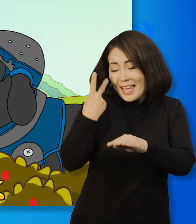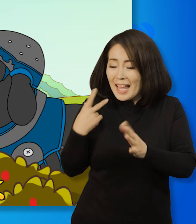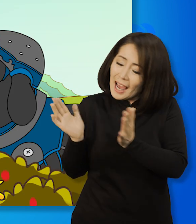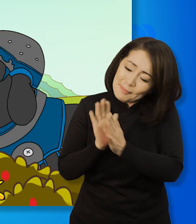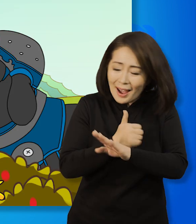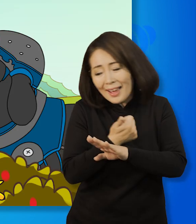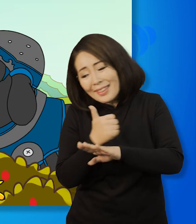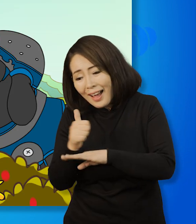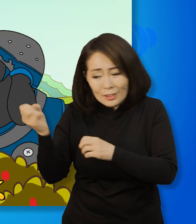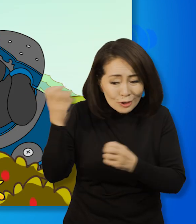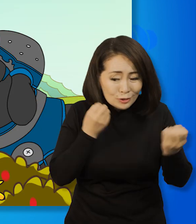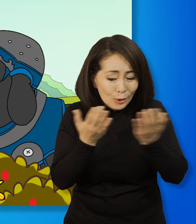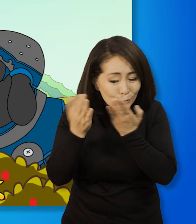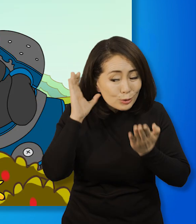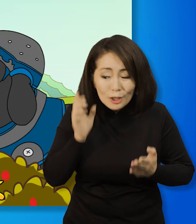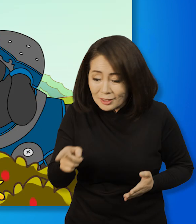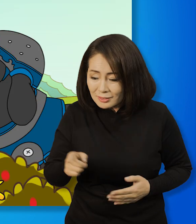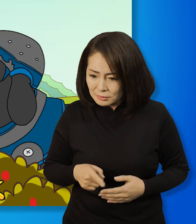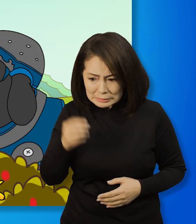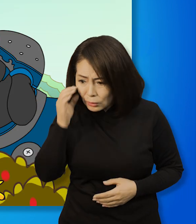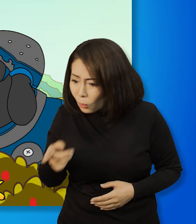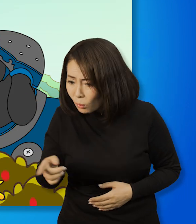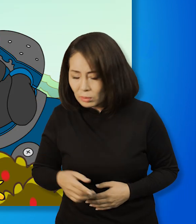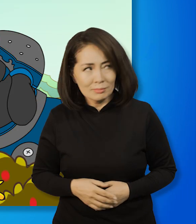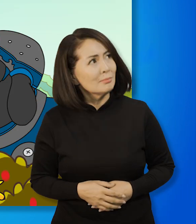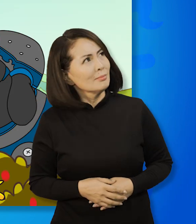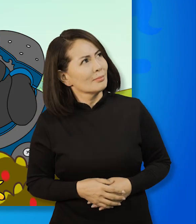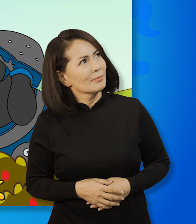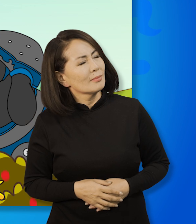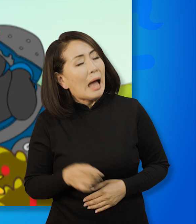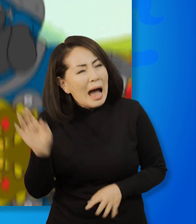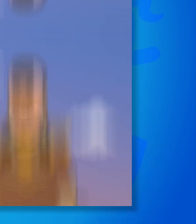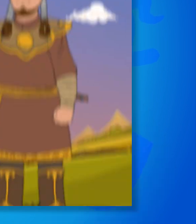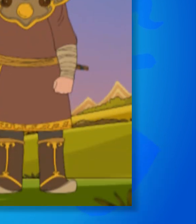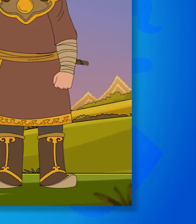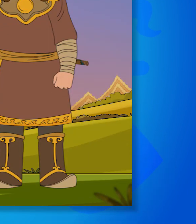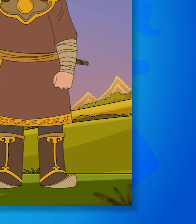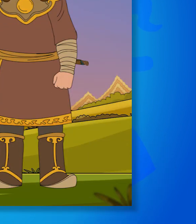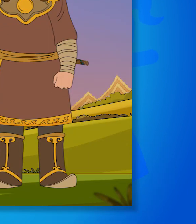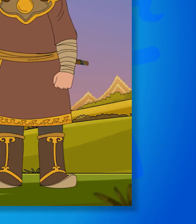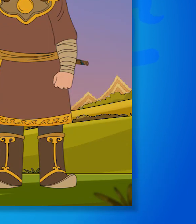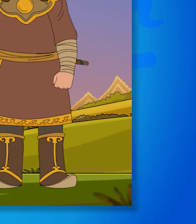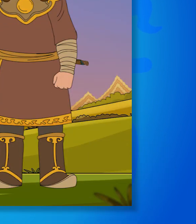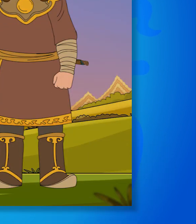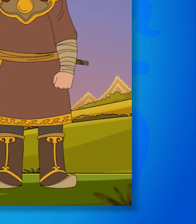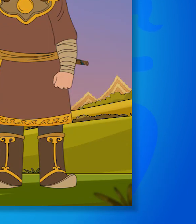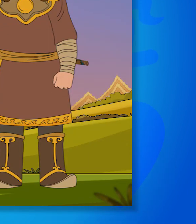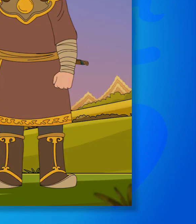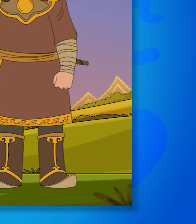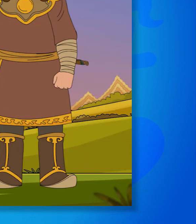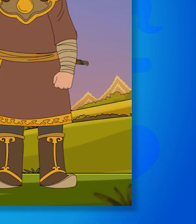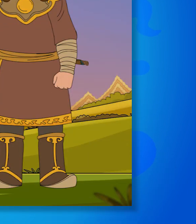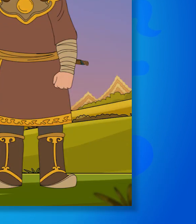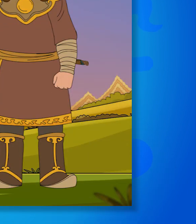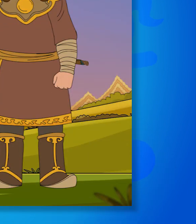Бид нартай хамт үлгэрээр аялдаг Грэми л штэ. Чи санахгүй юм уу? Ингээд ээгээхаа